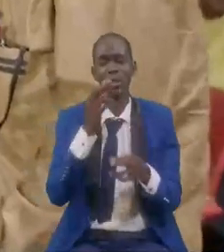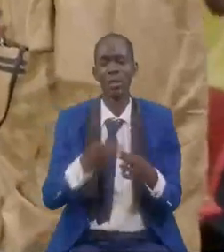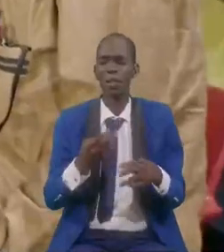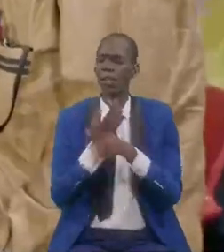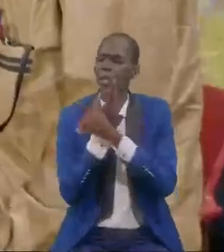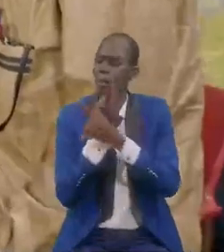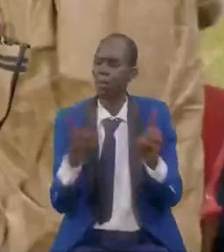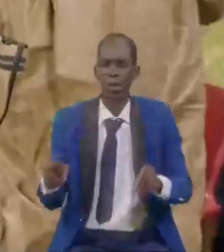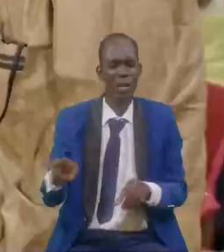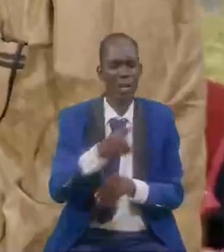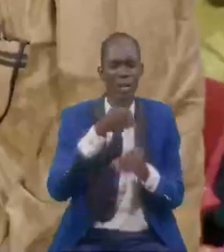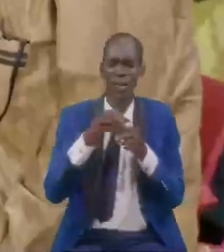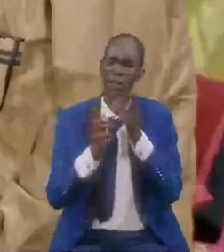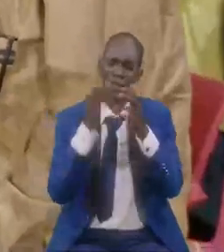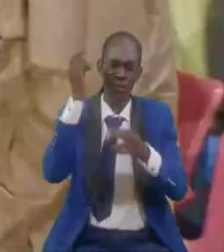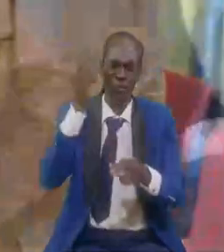délivre-les,